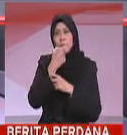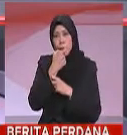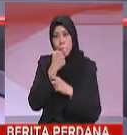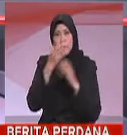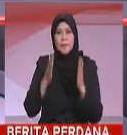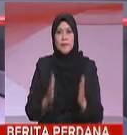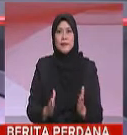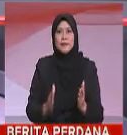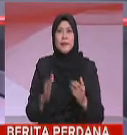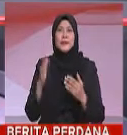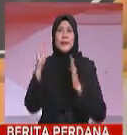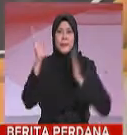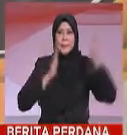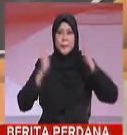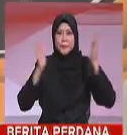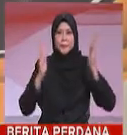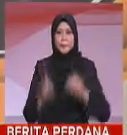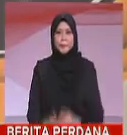negara ini.